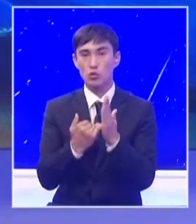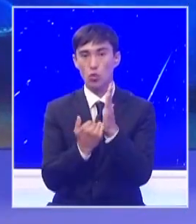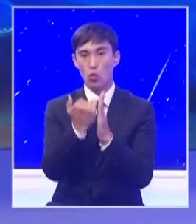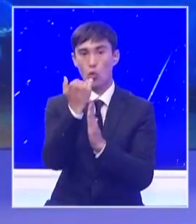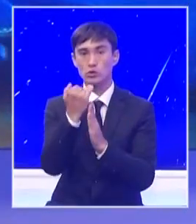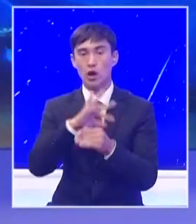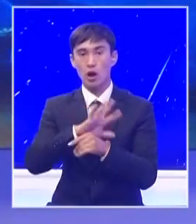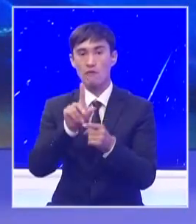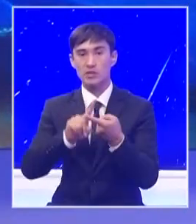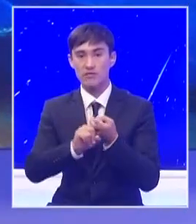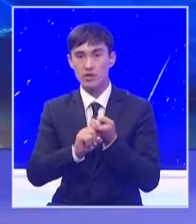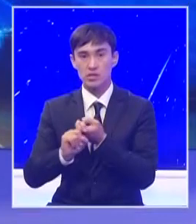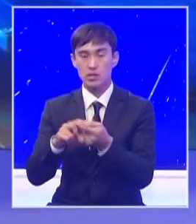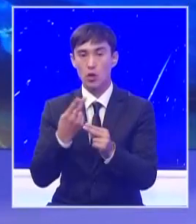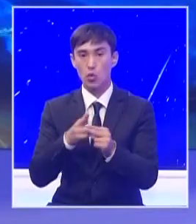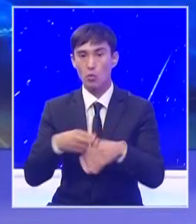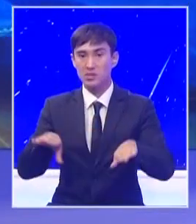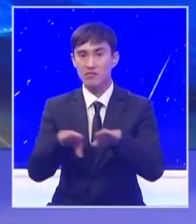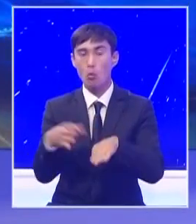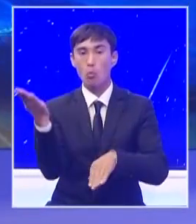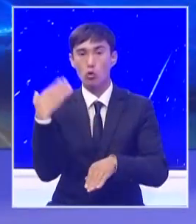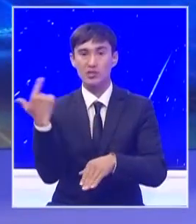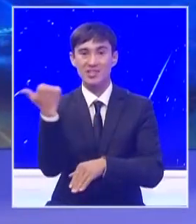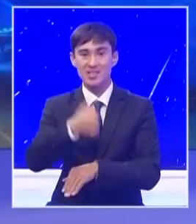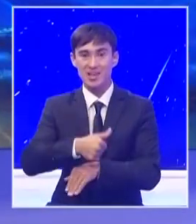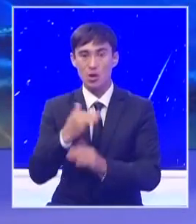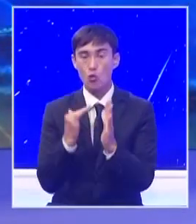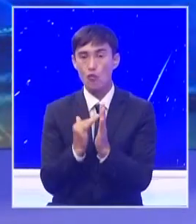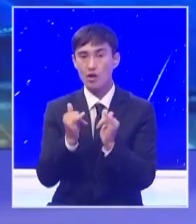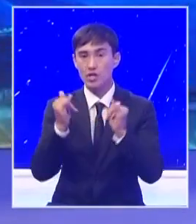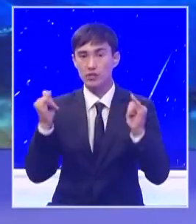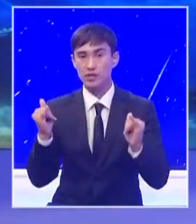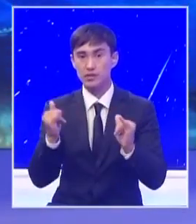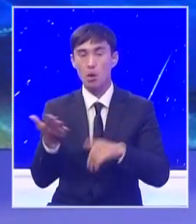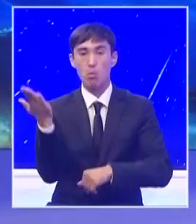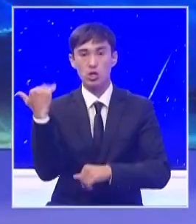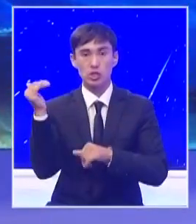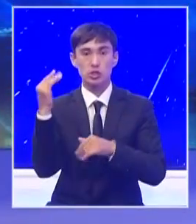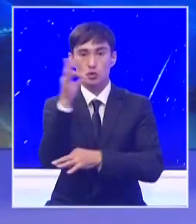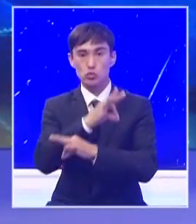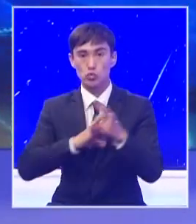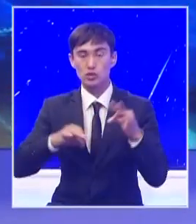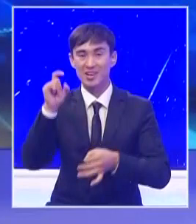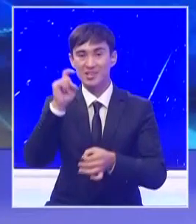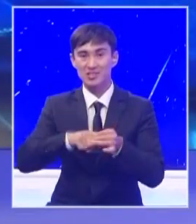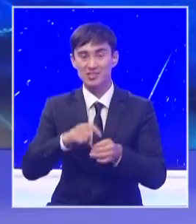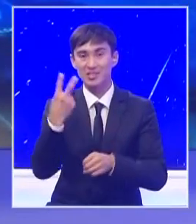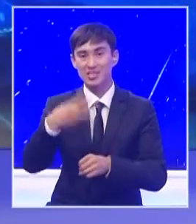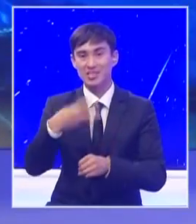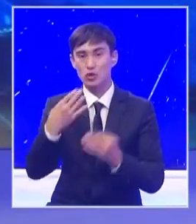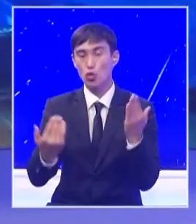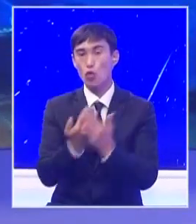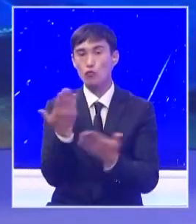роста коронавирусной инфекции, которая по сравнению с прошлой неделей значительно увеличилась. За прошедшие сутки зарегистрировано около